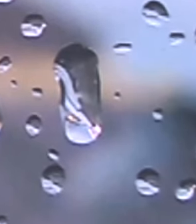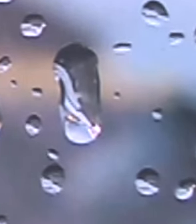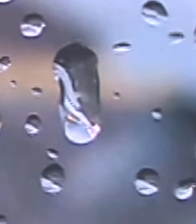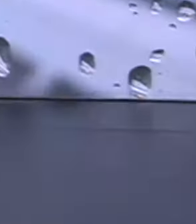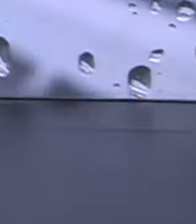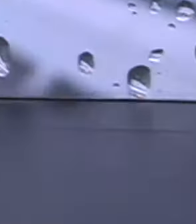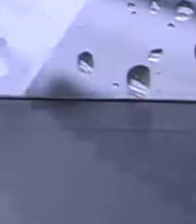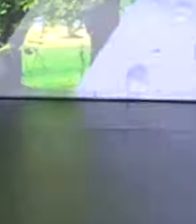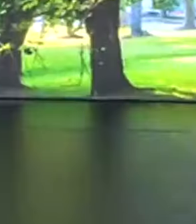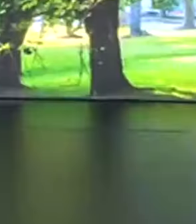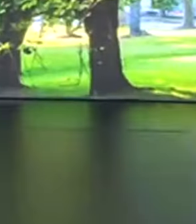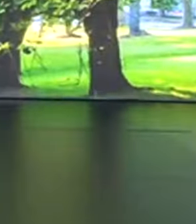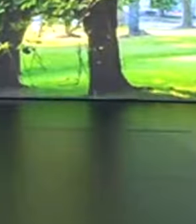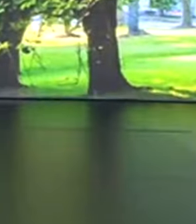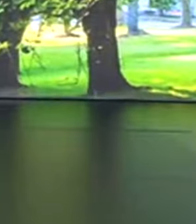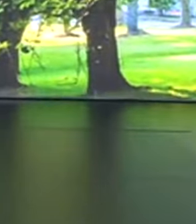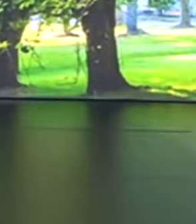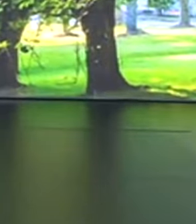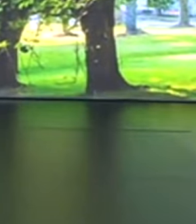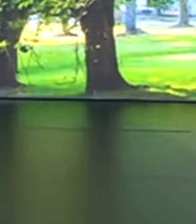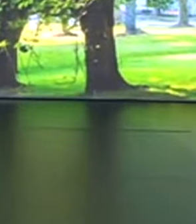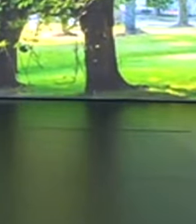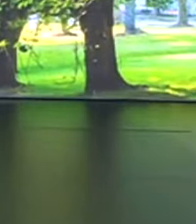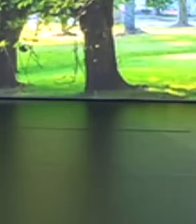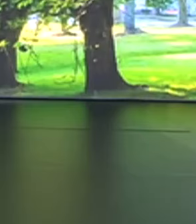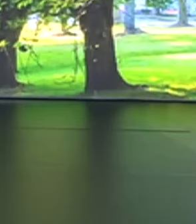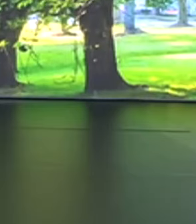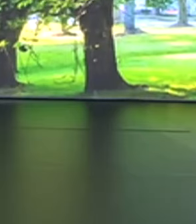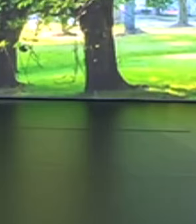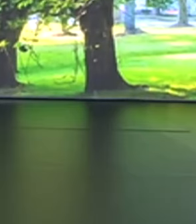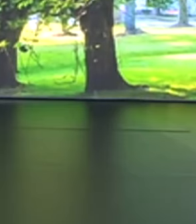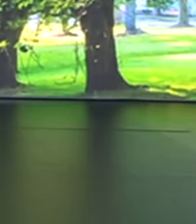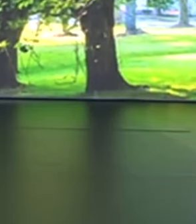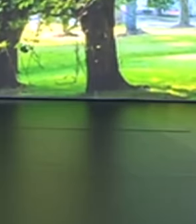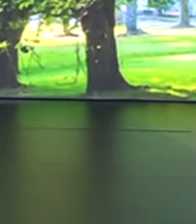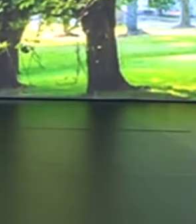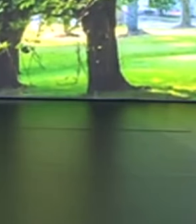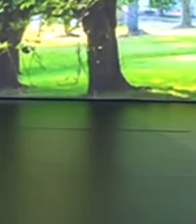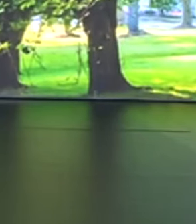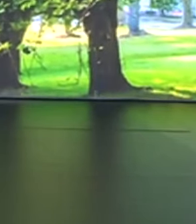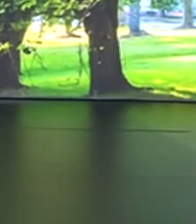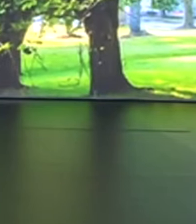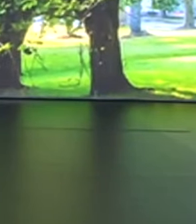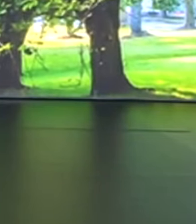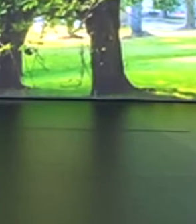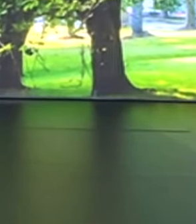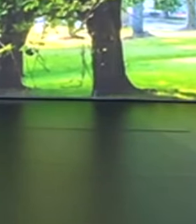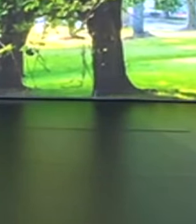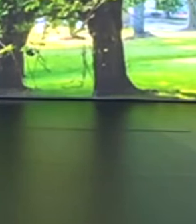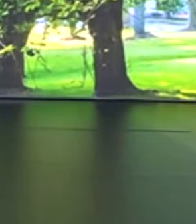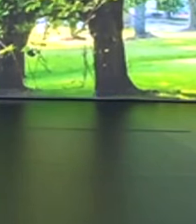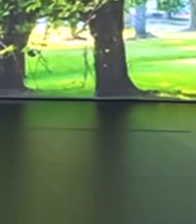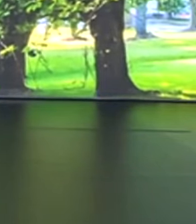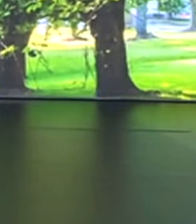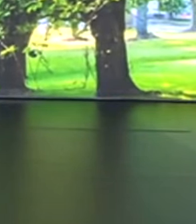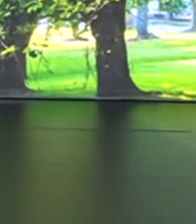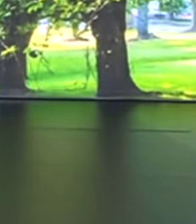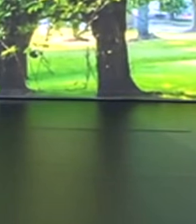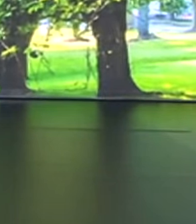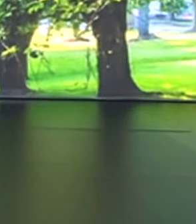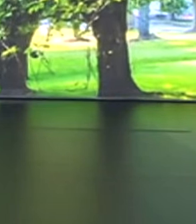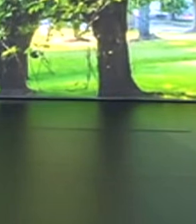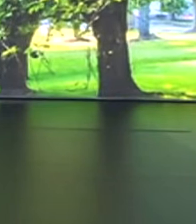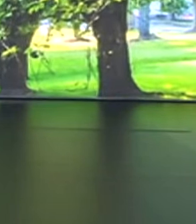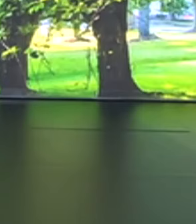болады. Батыстың басым бөлігінде күн ашық, Оралда жаңбыр, ауа температурасы Орал мен Атырауда күндіз 32